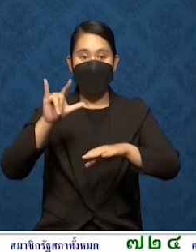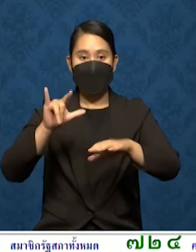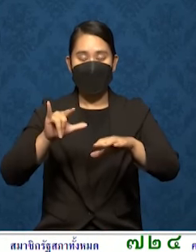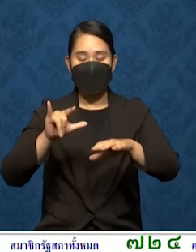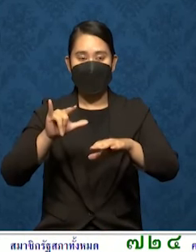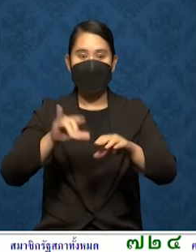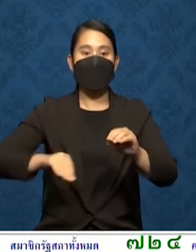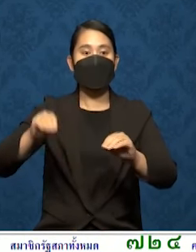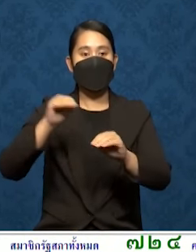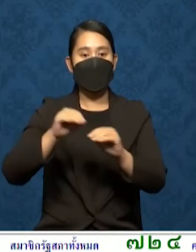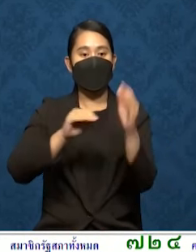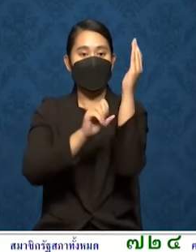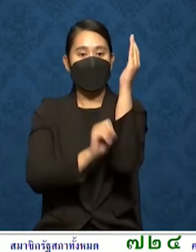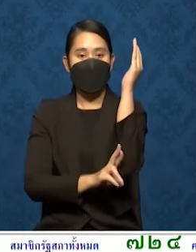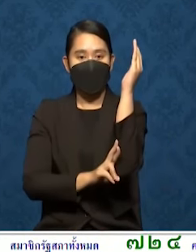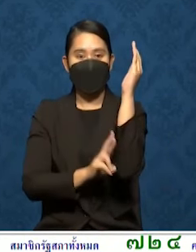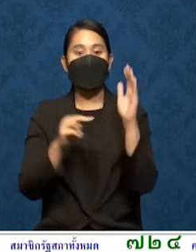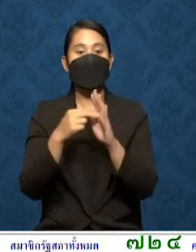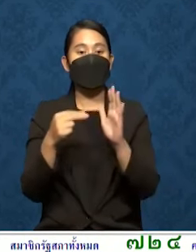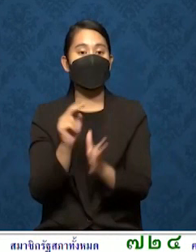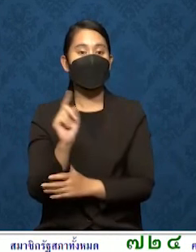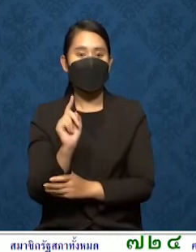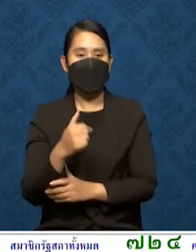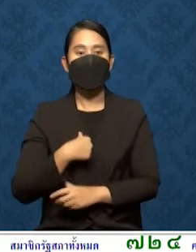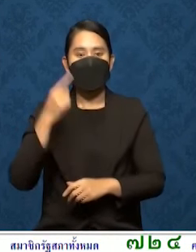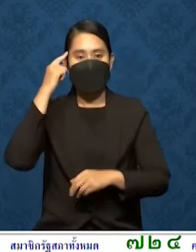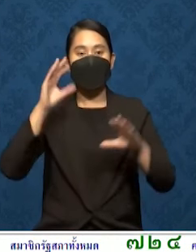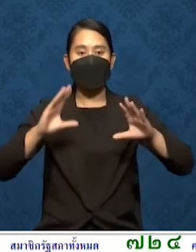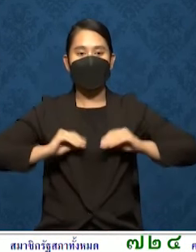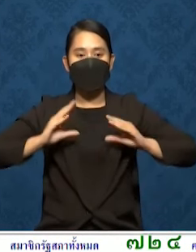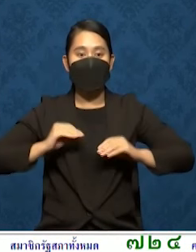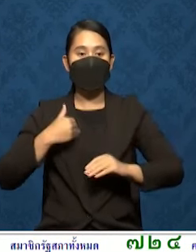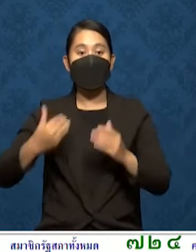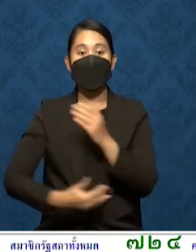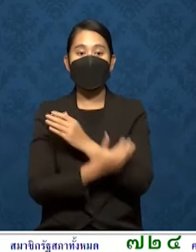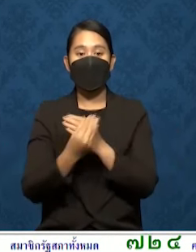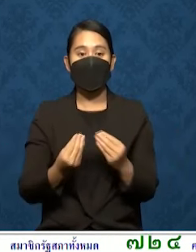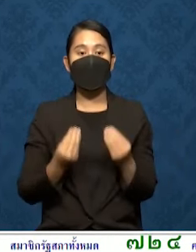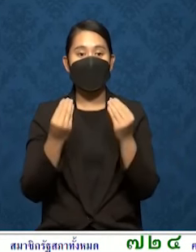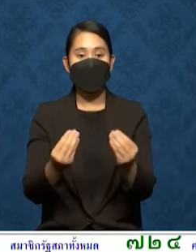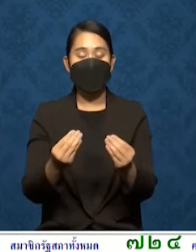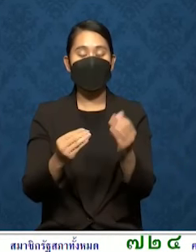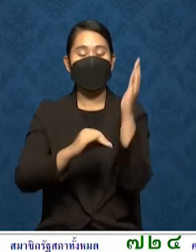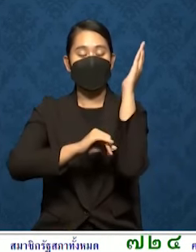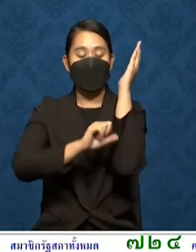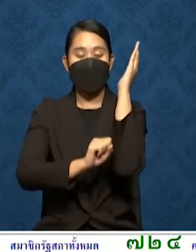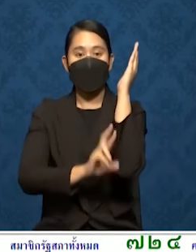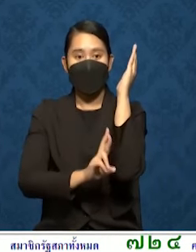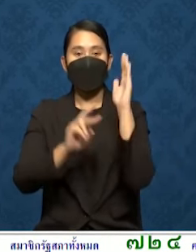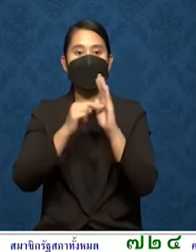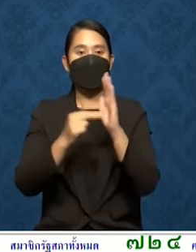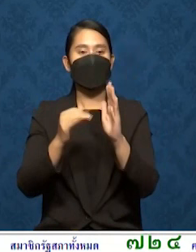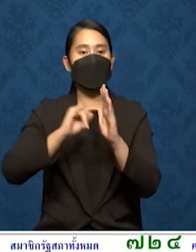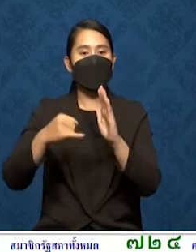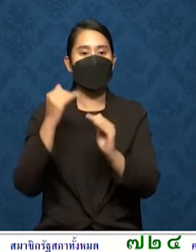ดสุราษฎร์ธานีก็ถือว่าข้าเห็นด้วยเพื่อจะเปิดโอกาสให้สุราษฎร์ธานีได้มีการพัฒน